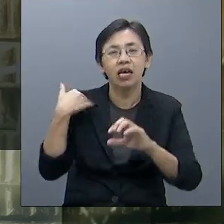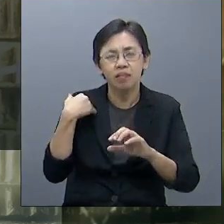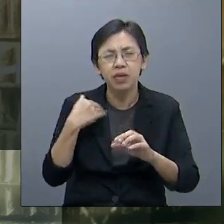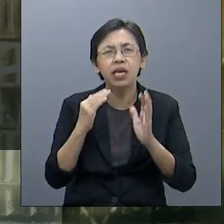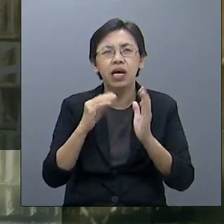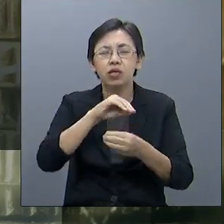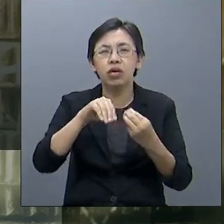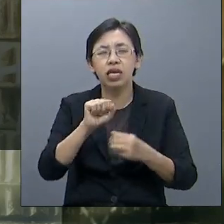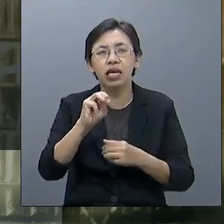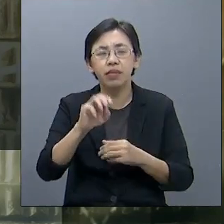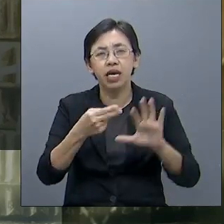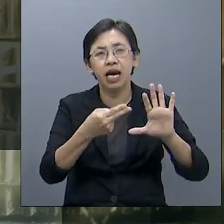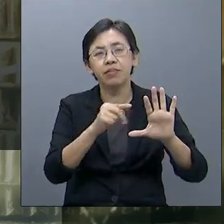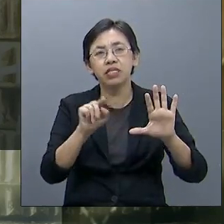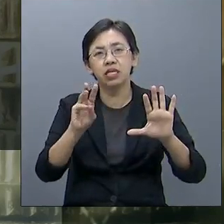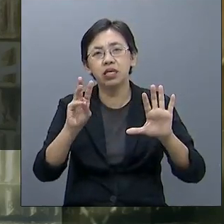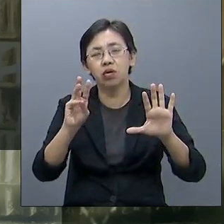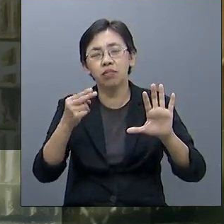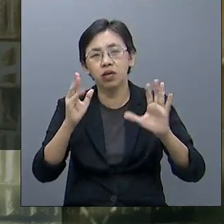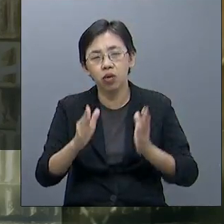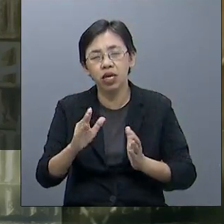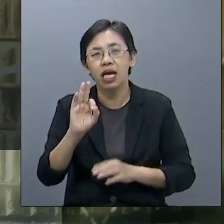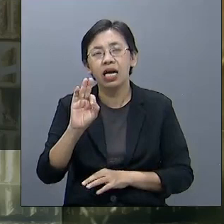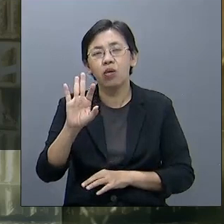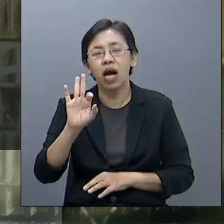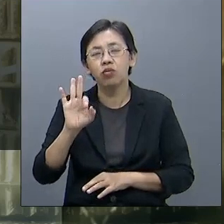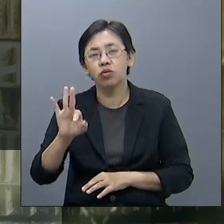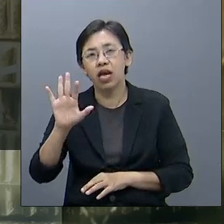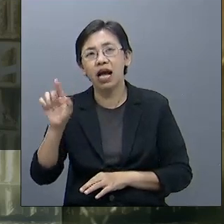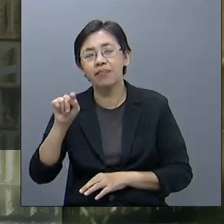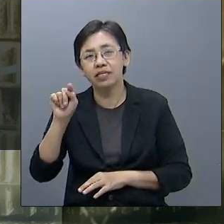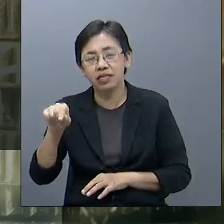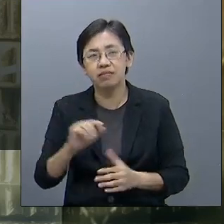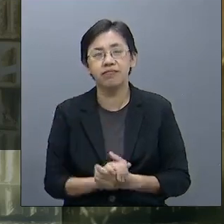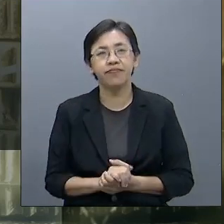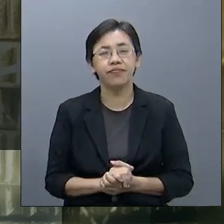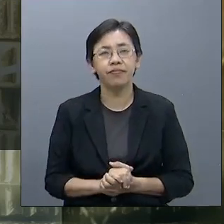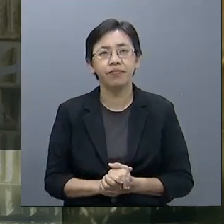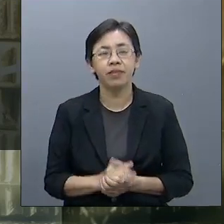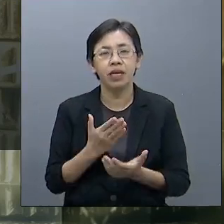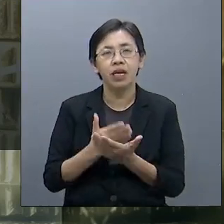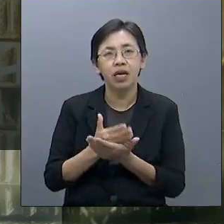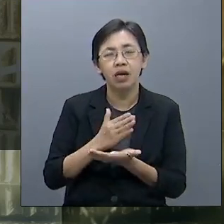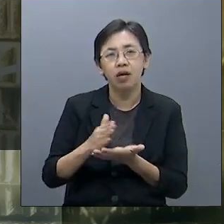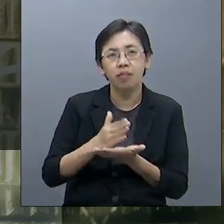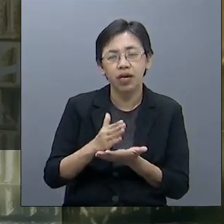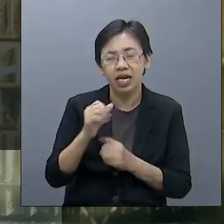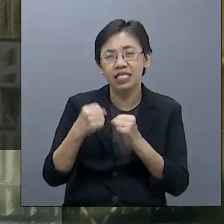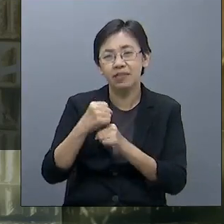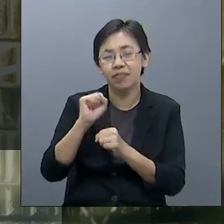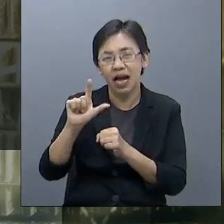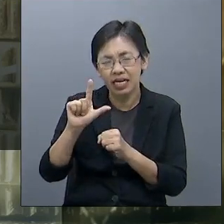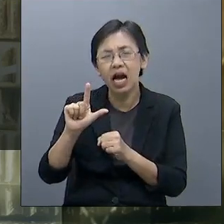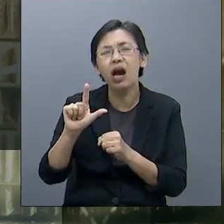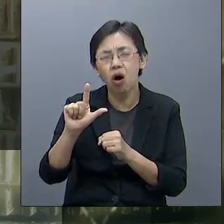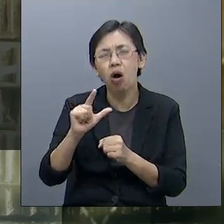คนค่ะคิดเป็น 99.5% ของลูกหนี้ทั้งหมดในรหัส21นะคะโดยจะมีการพักชำระหนี้วงเงินไม่เกิน10ล้านบาทต่อคนเป็นเวลา